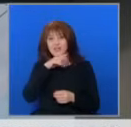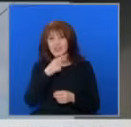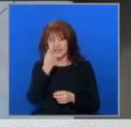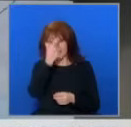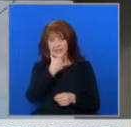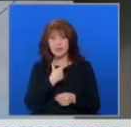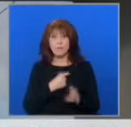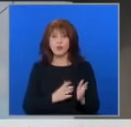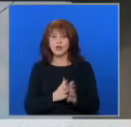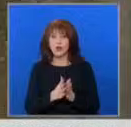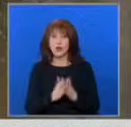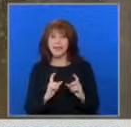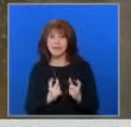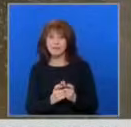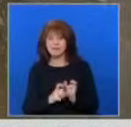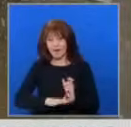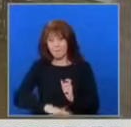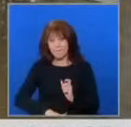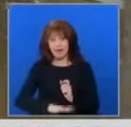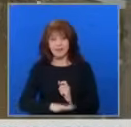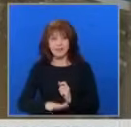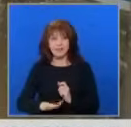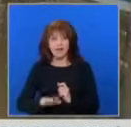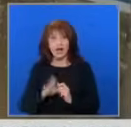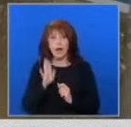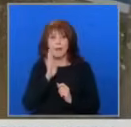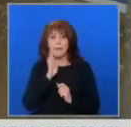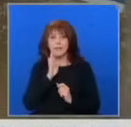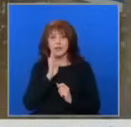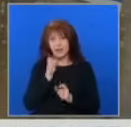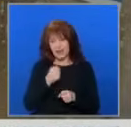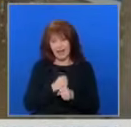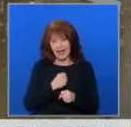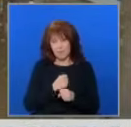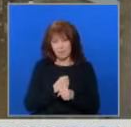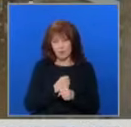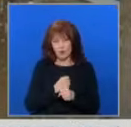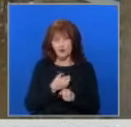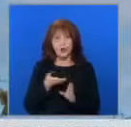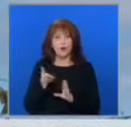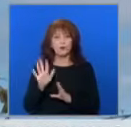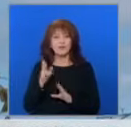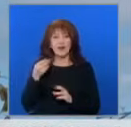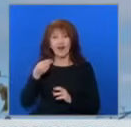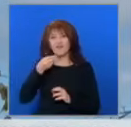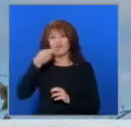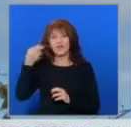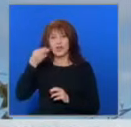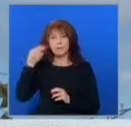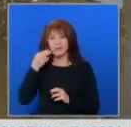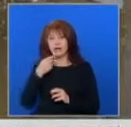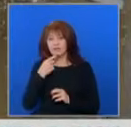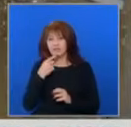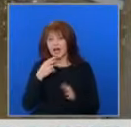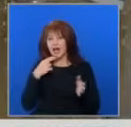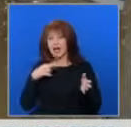хора, както и семейства с малки деца. Добре, че таткото работи и пращам на него в фирмата да си зарежда там акумулатори, това